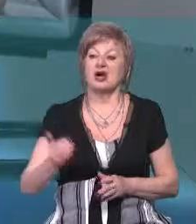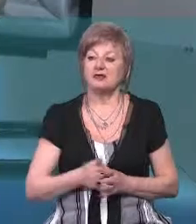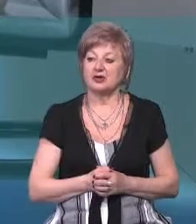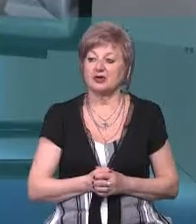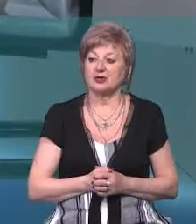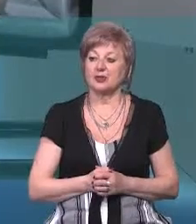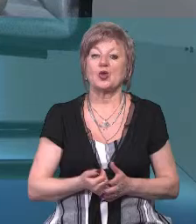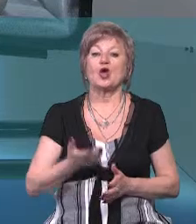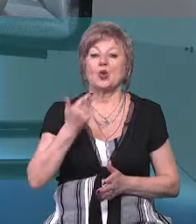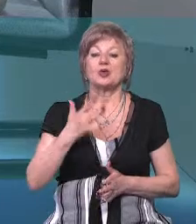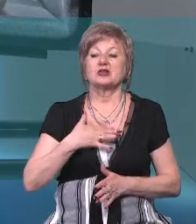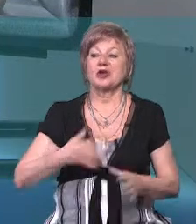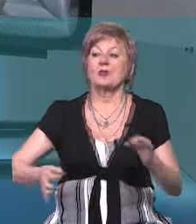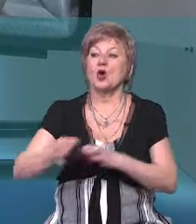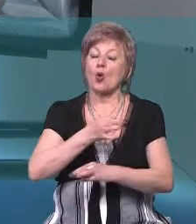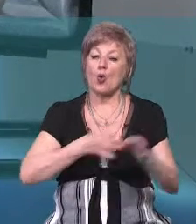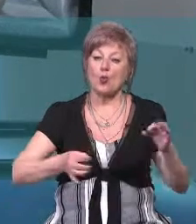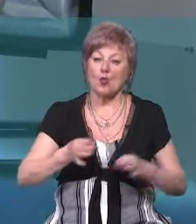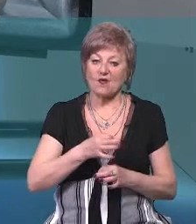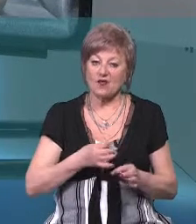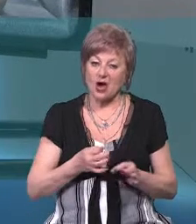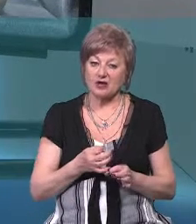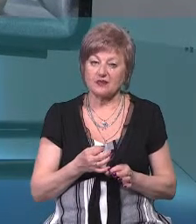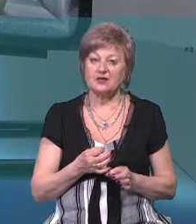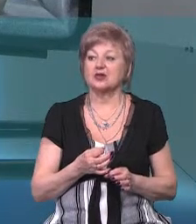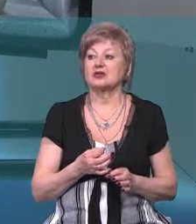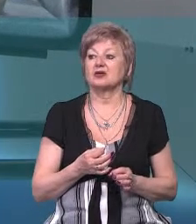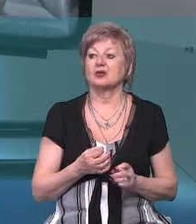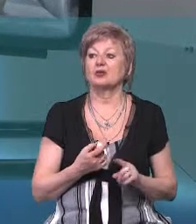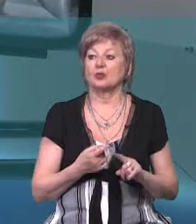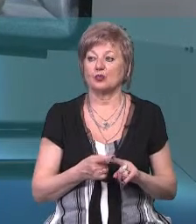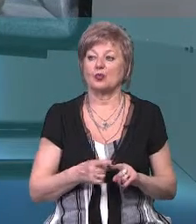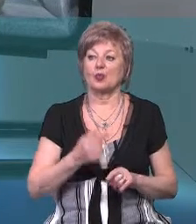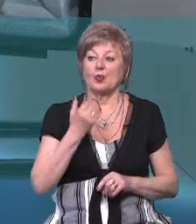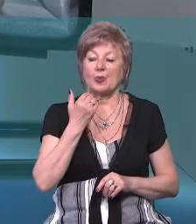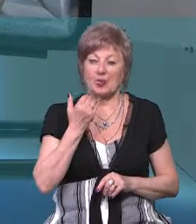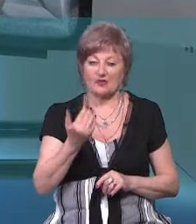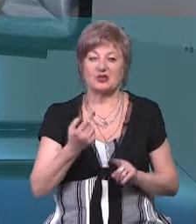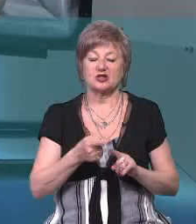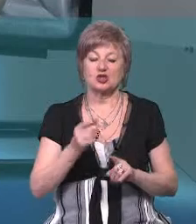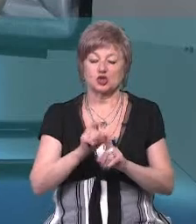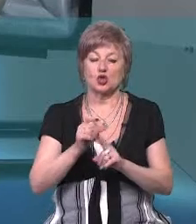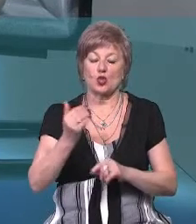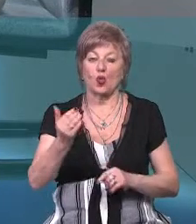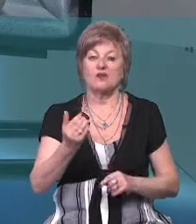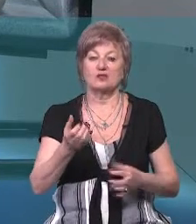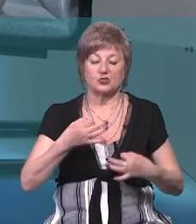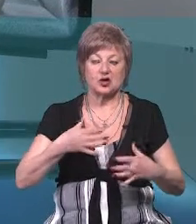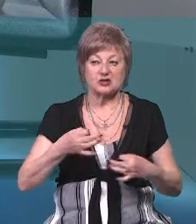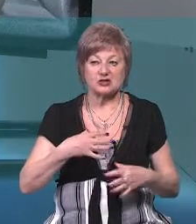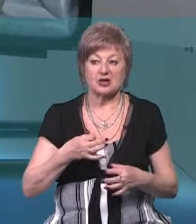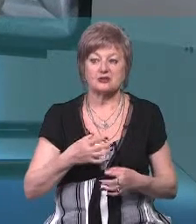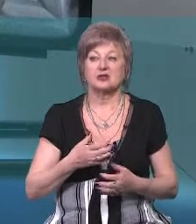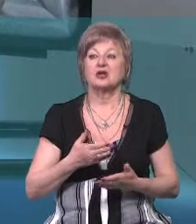Коли ми обговорювали цей ефір, наша творча група, то, так, то це було ну, з ваших слів, так, що в салоні лунало